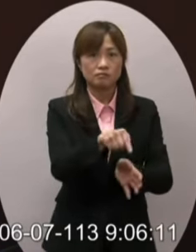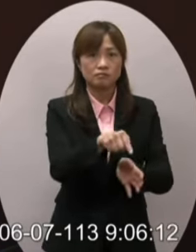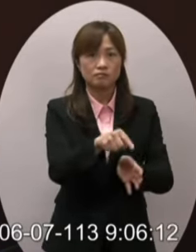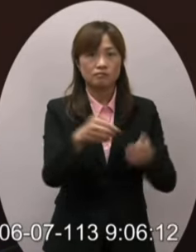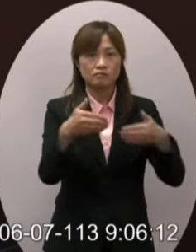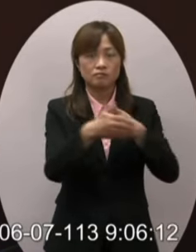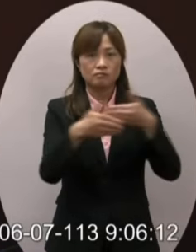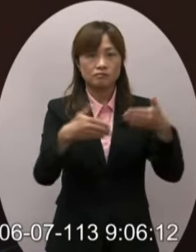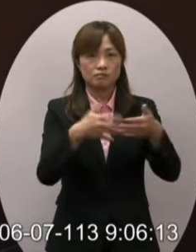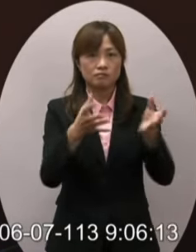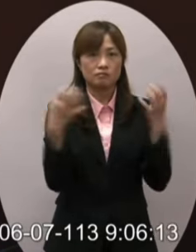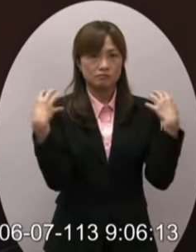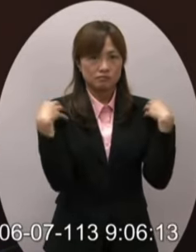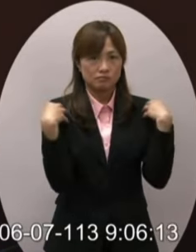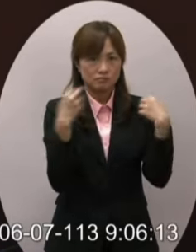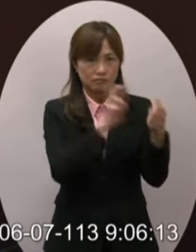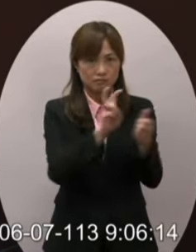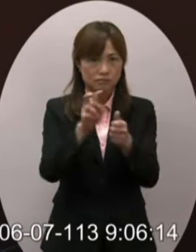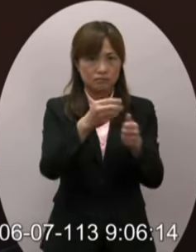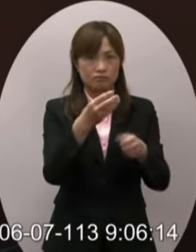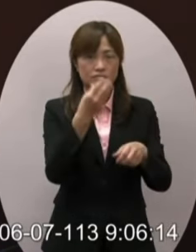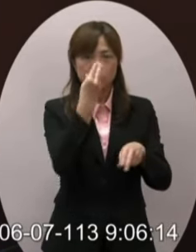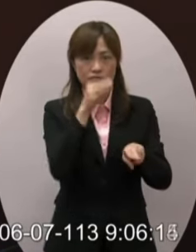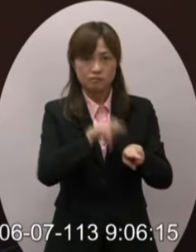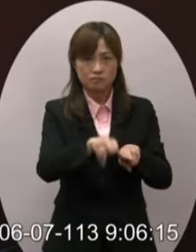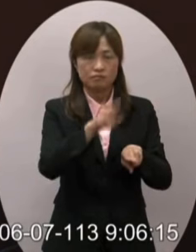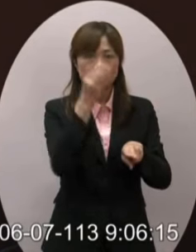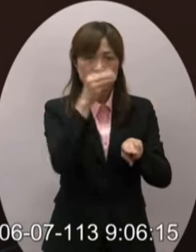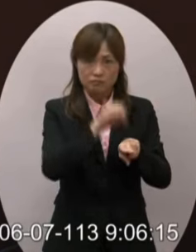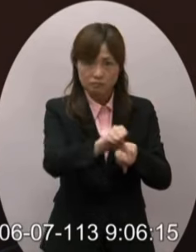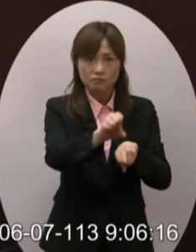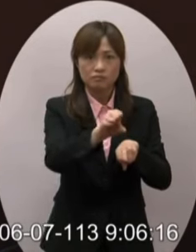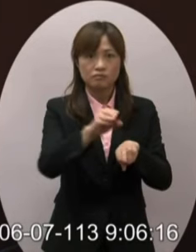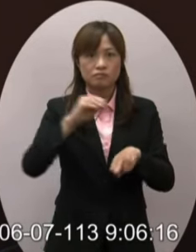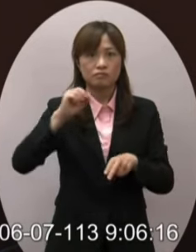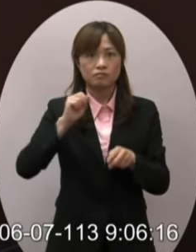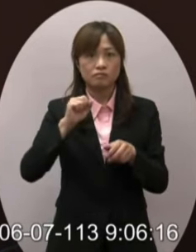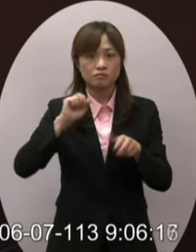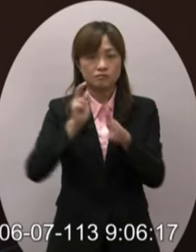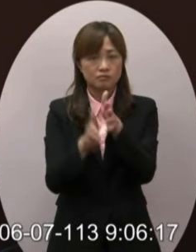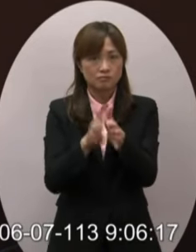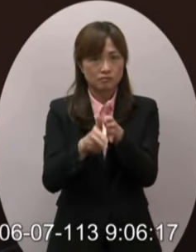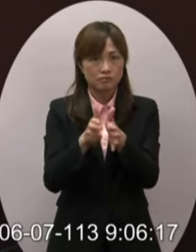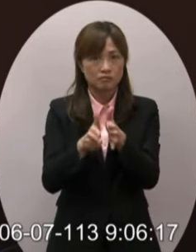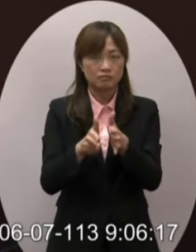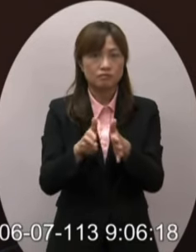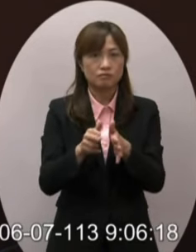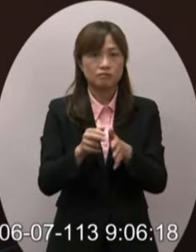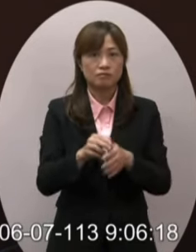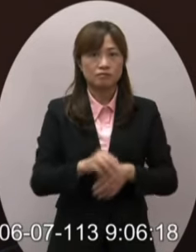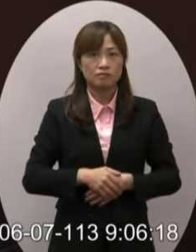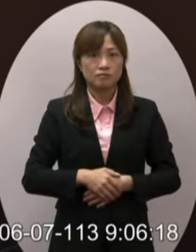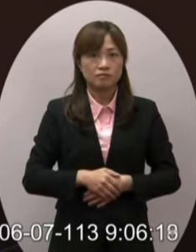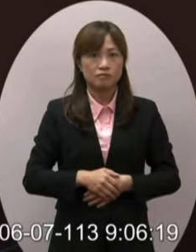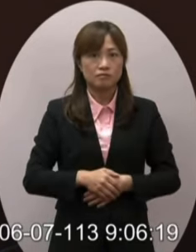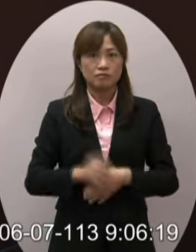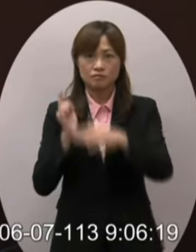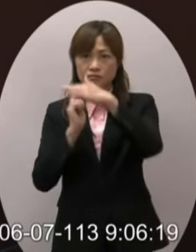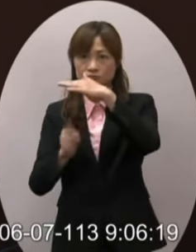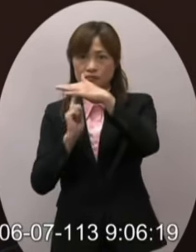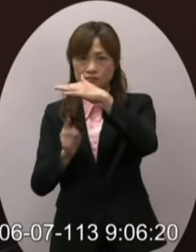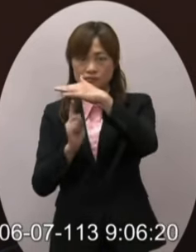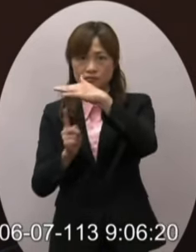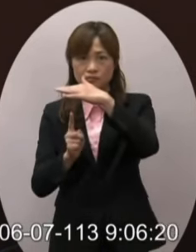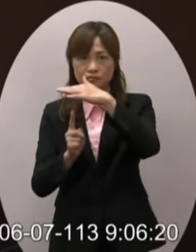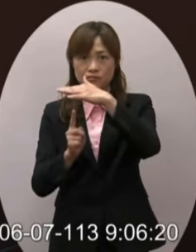交通部辖下的高铁、台铁、高工局他们附近的，甚至公路总